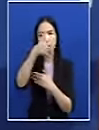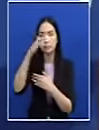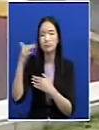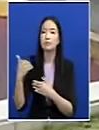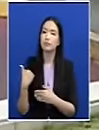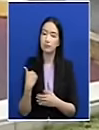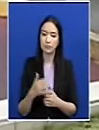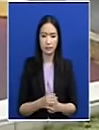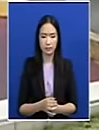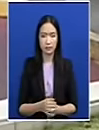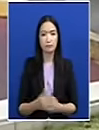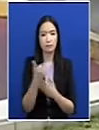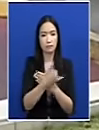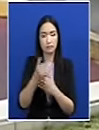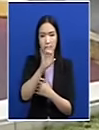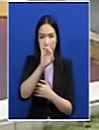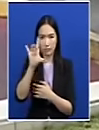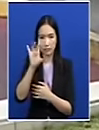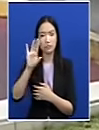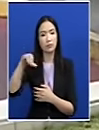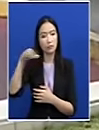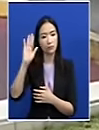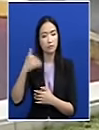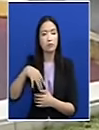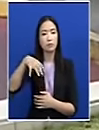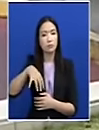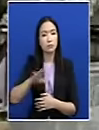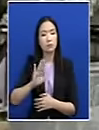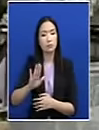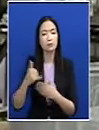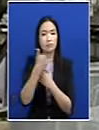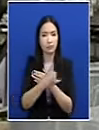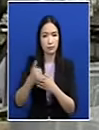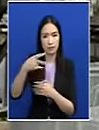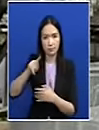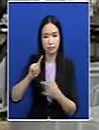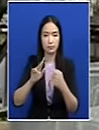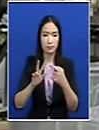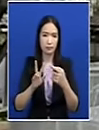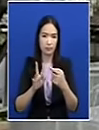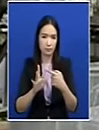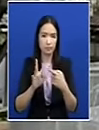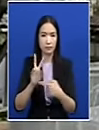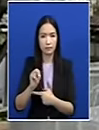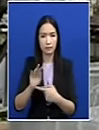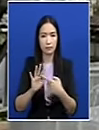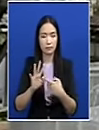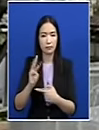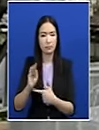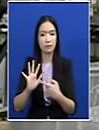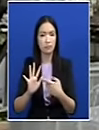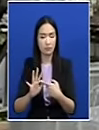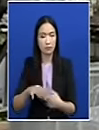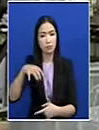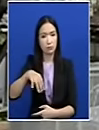จับมือกันอยู่แล้วร้อยกว่าประเทศรวมถึงหน่วยงานของปานามาด้วยซึ่งหน่วยงานที่รับผิดชอบเรื่อง